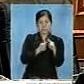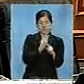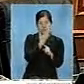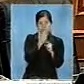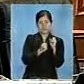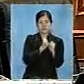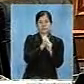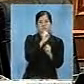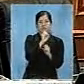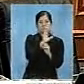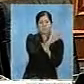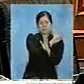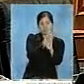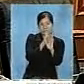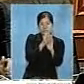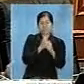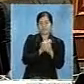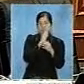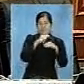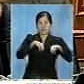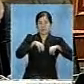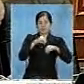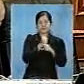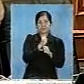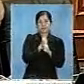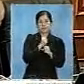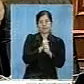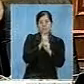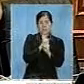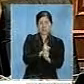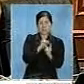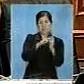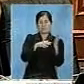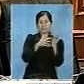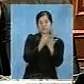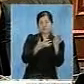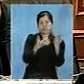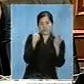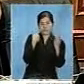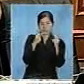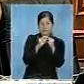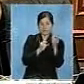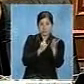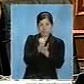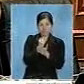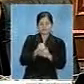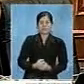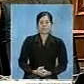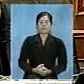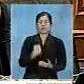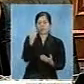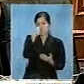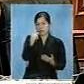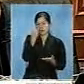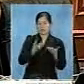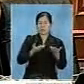2555นั้นนะครับถ้าเราจะดำเนินการในลักษณะที่ให้เกิดความถูกต้องรัดกุมแต่ใครก็ตามที่อยากจะ